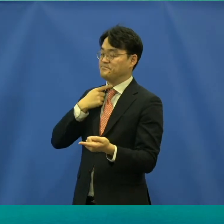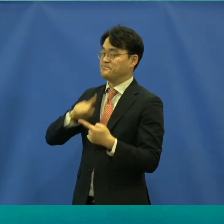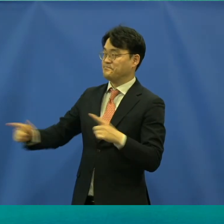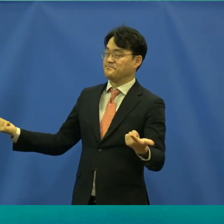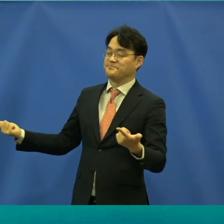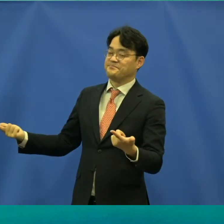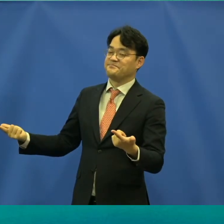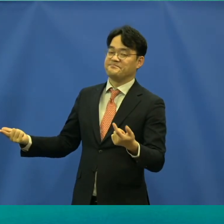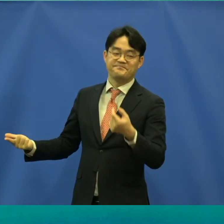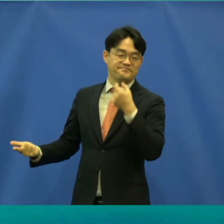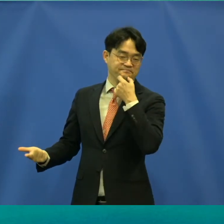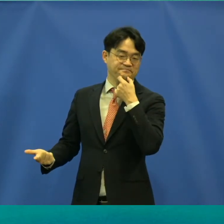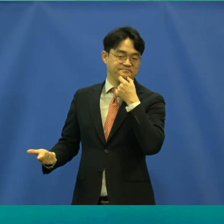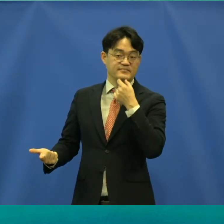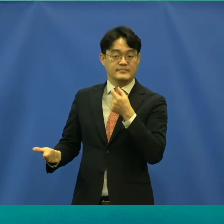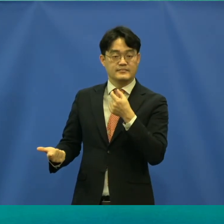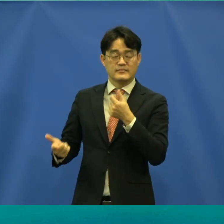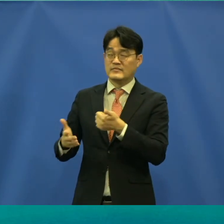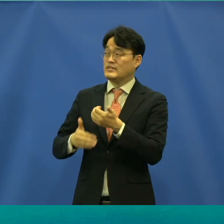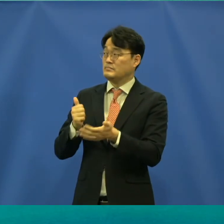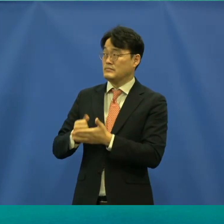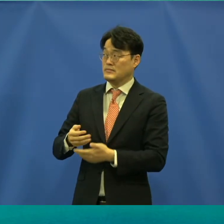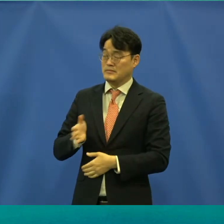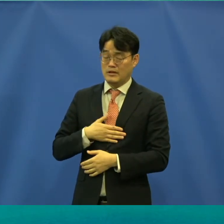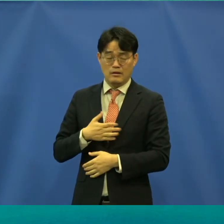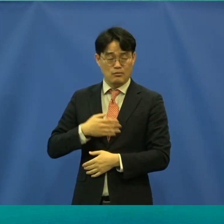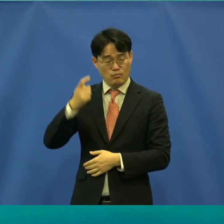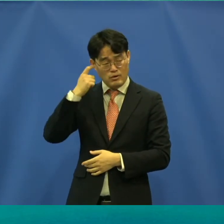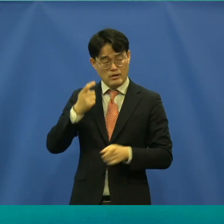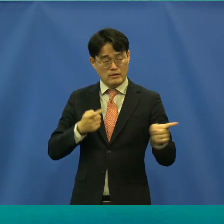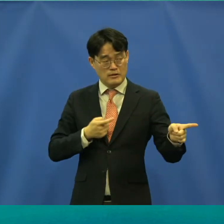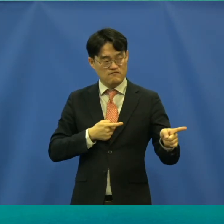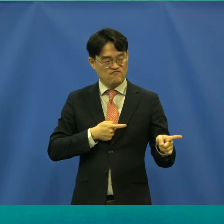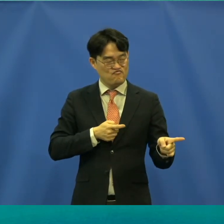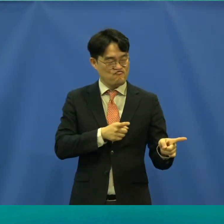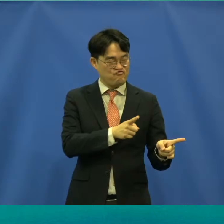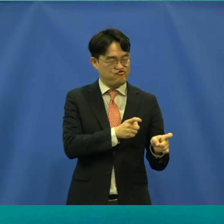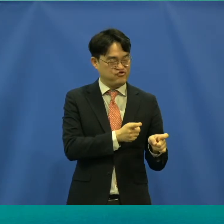하나님은 왜 자꾸 내가 싫어하는 사람을 만나라고 그러지?